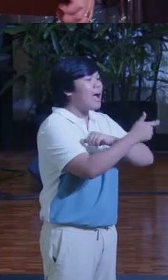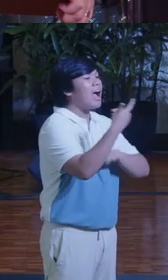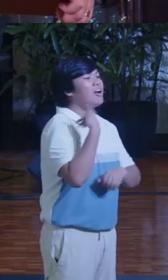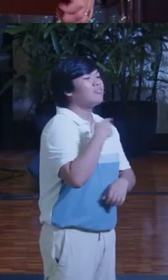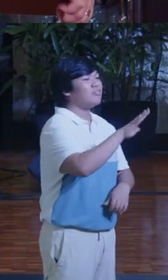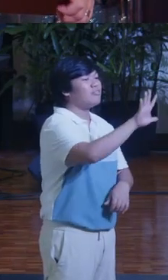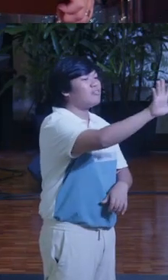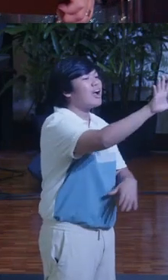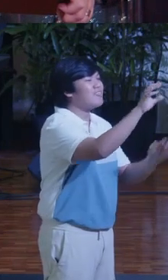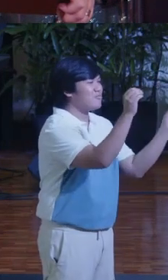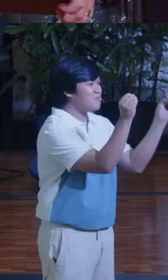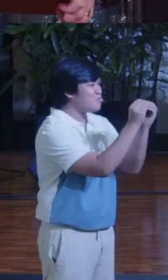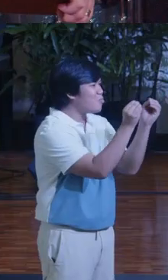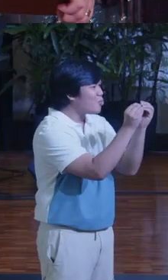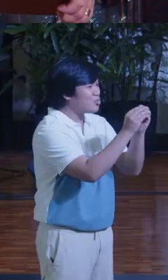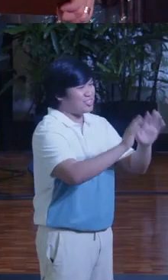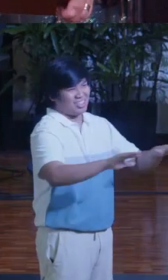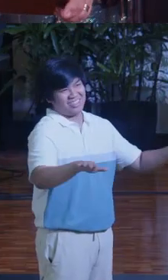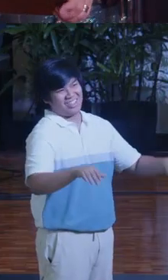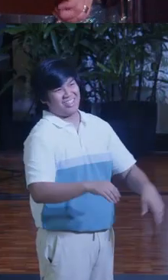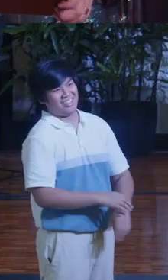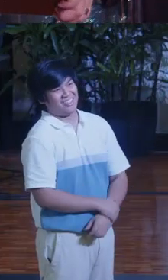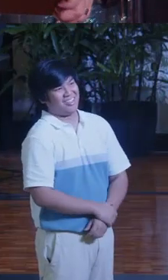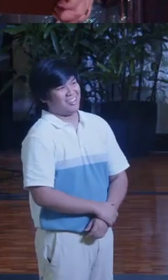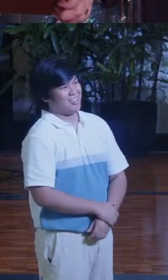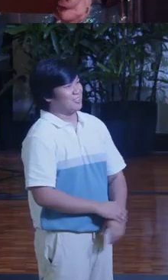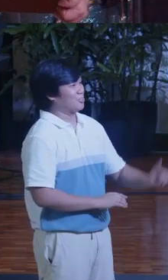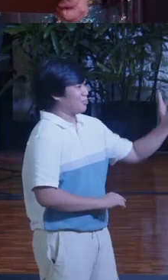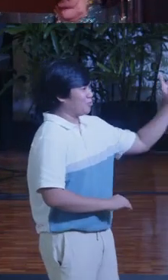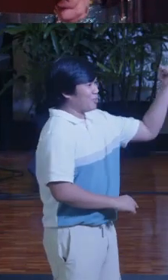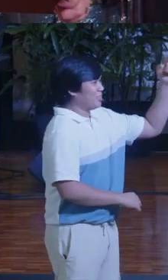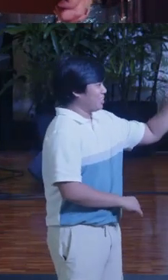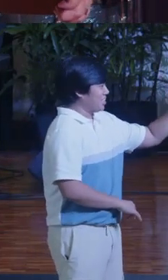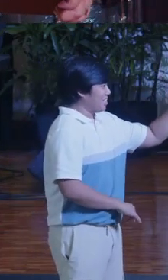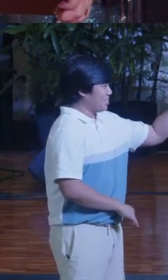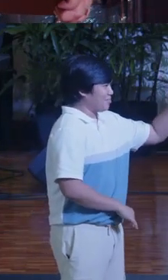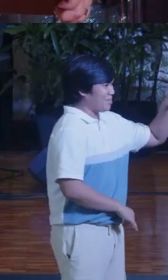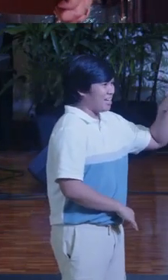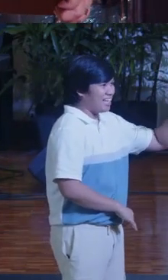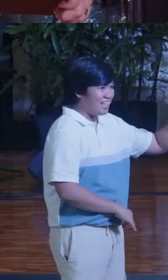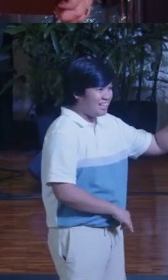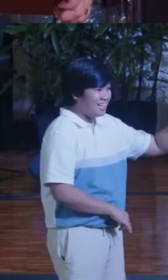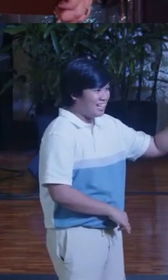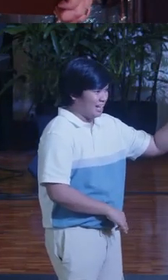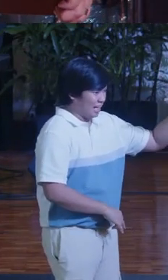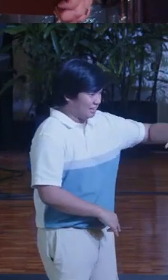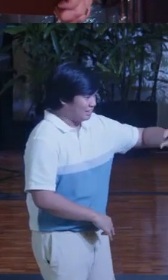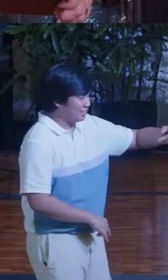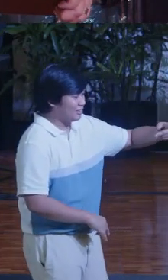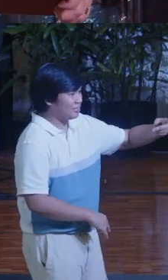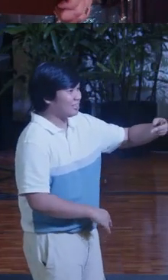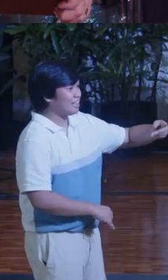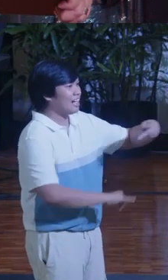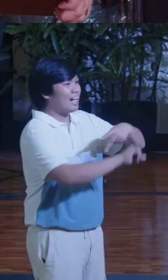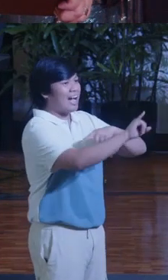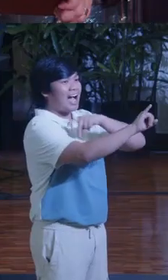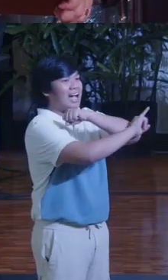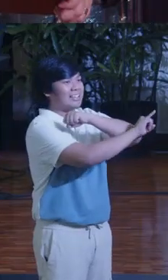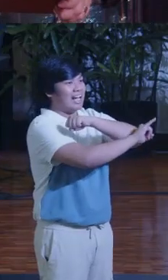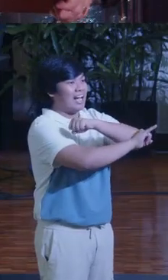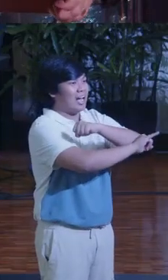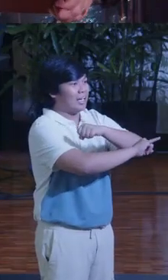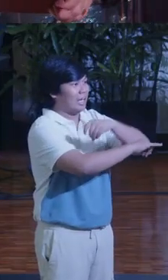anak. No, nagkaroon pa siya ng mga wives sa kanyang concubines, no?